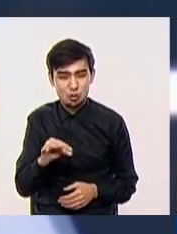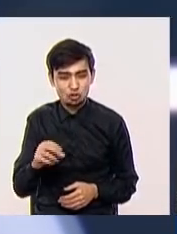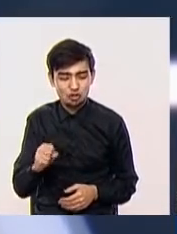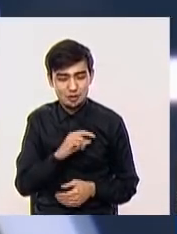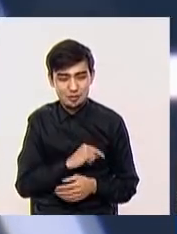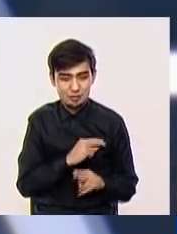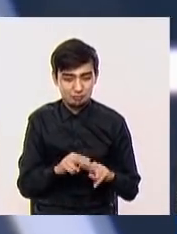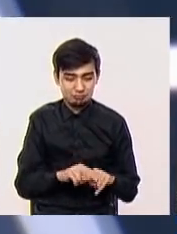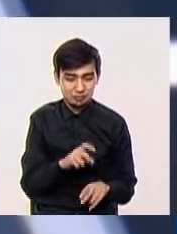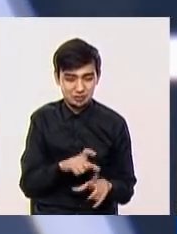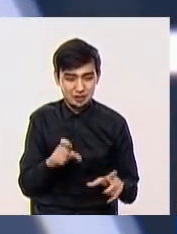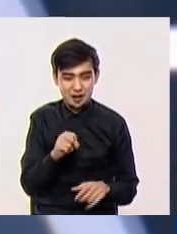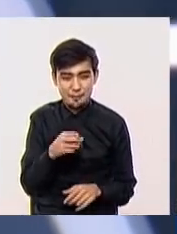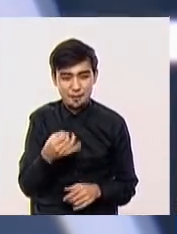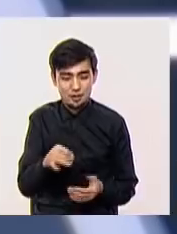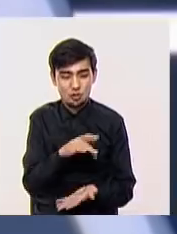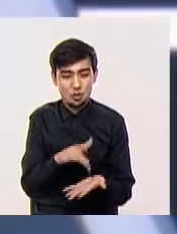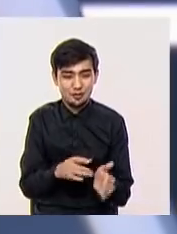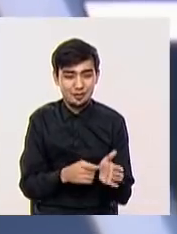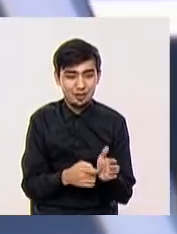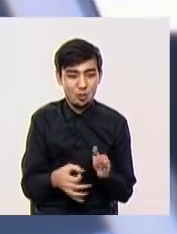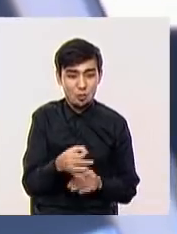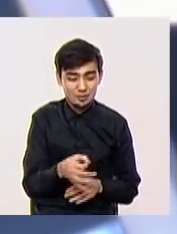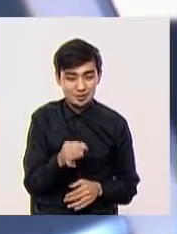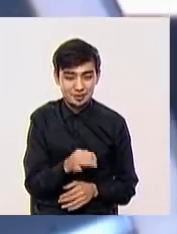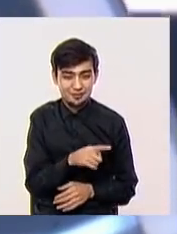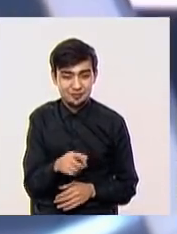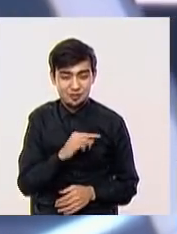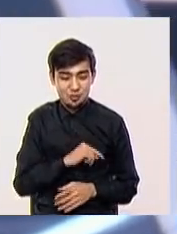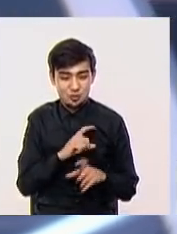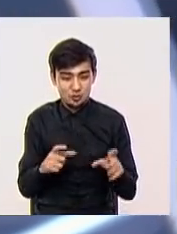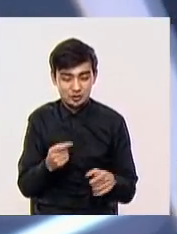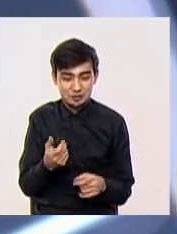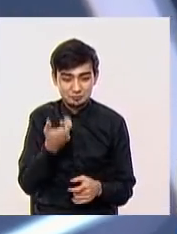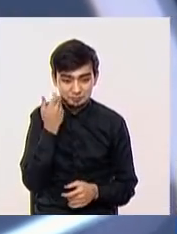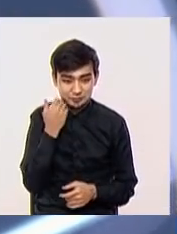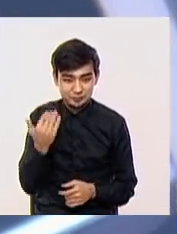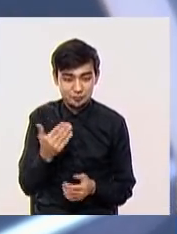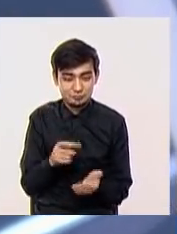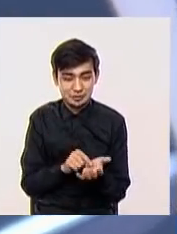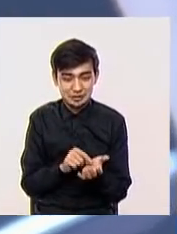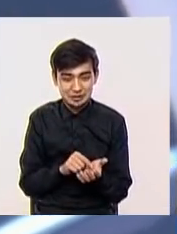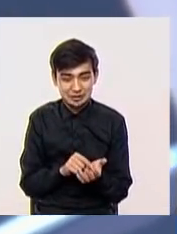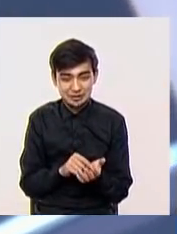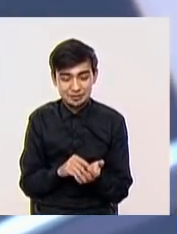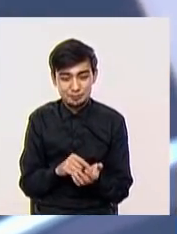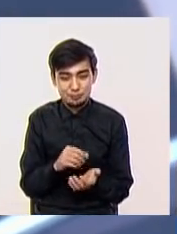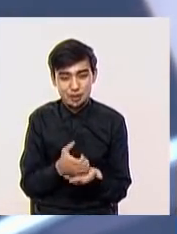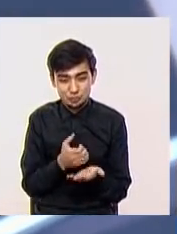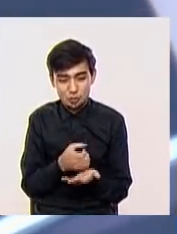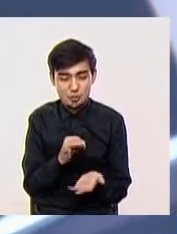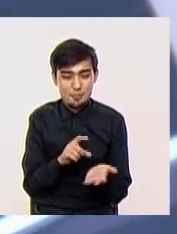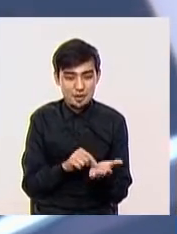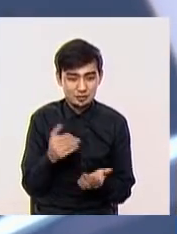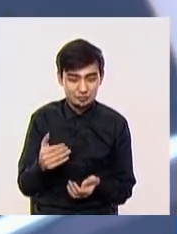Руководитель учреждения в городе Абай Карагандинской области и его подчиненные присваивали и делили между собой пособия и